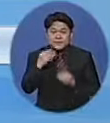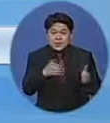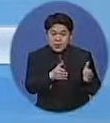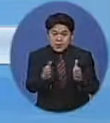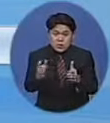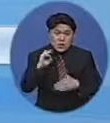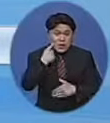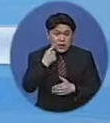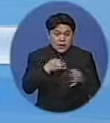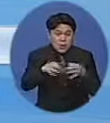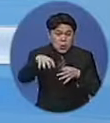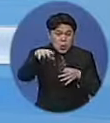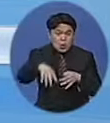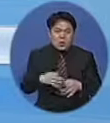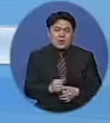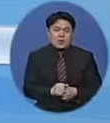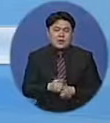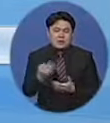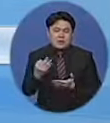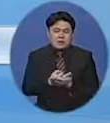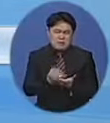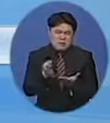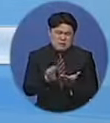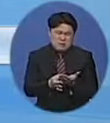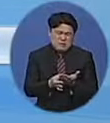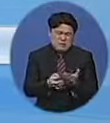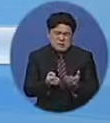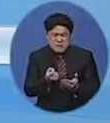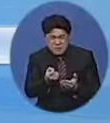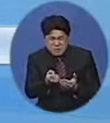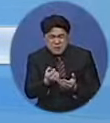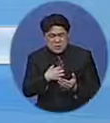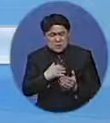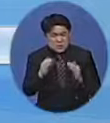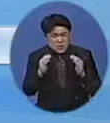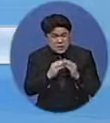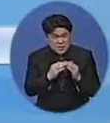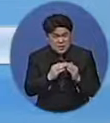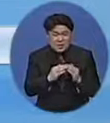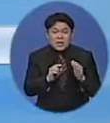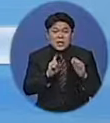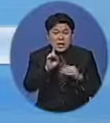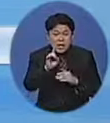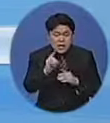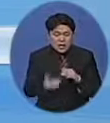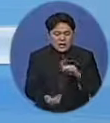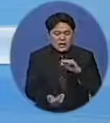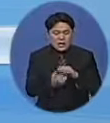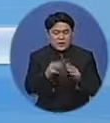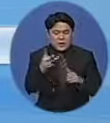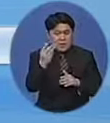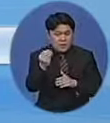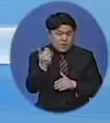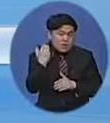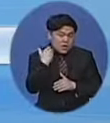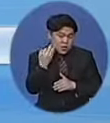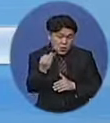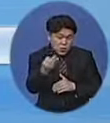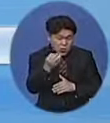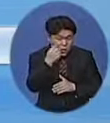경기도와 아름다운 가게가 저소득 위기 가정에 한 가구당 최대 300만 원의 전세월세 보증금을